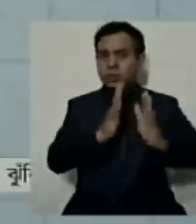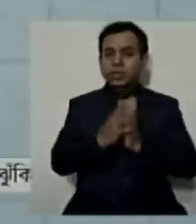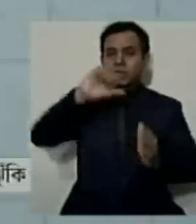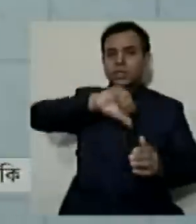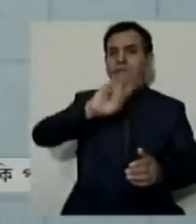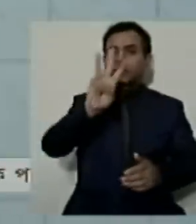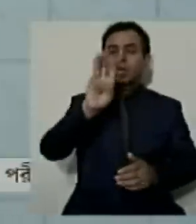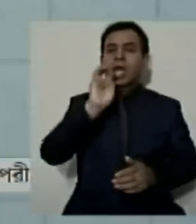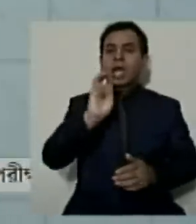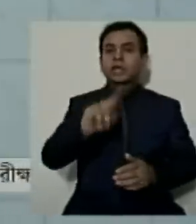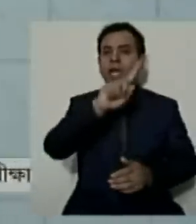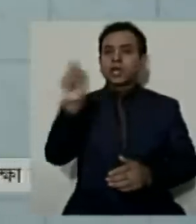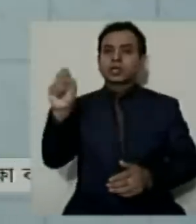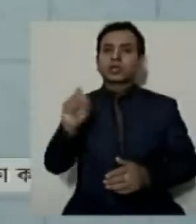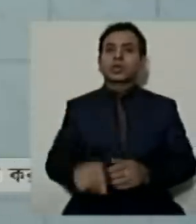বর্তমানে কোয়ারেন্টাইনে